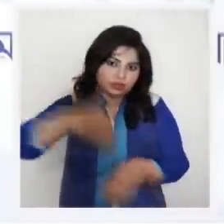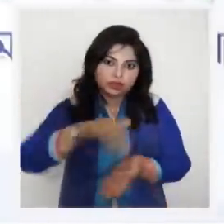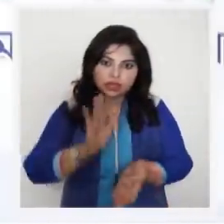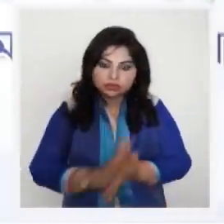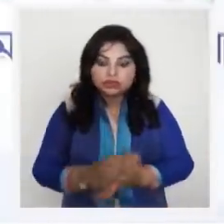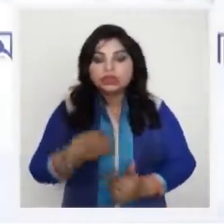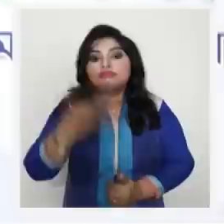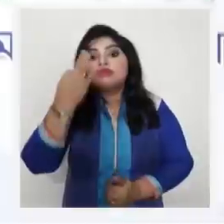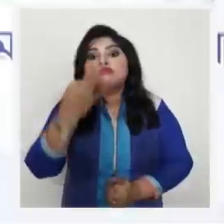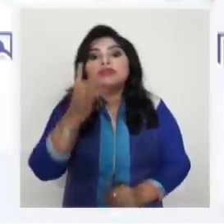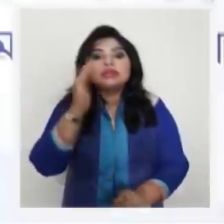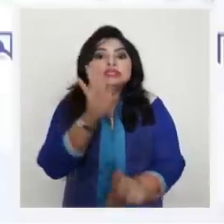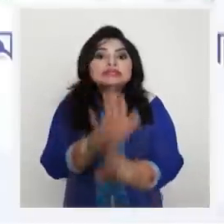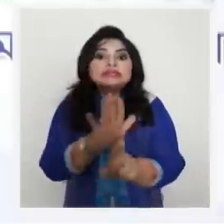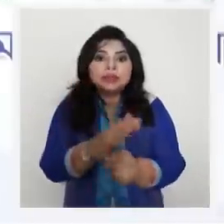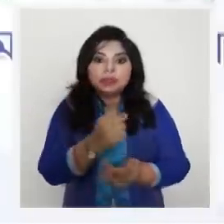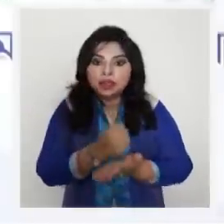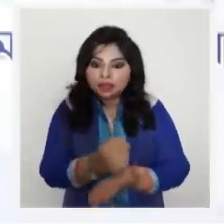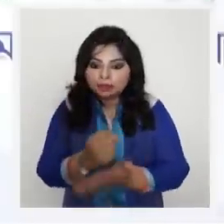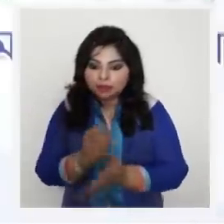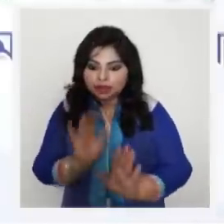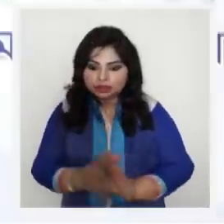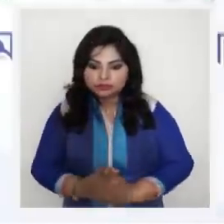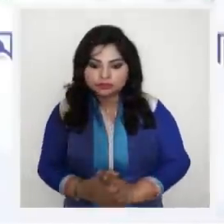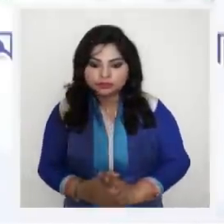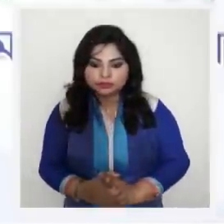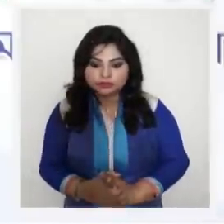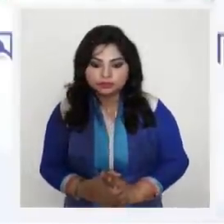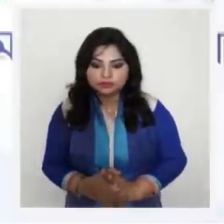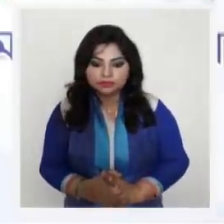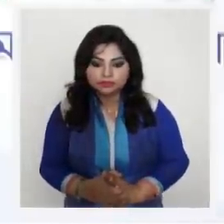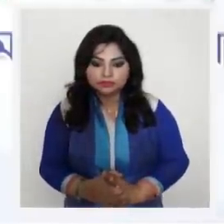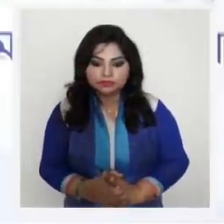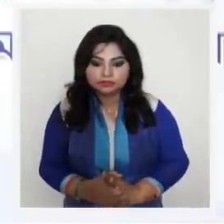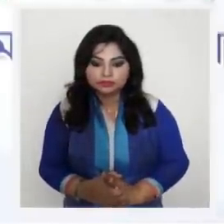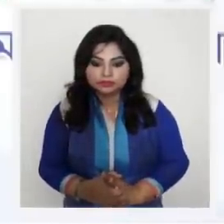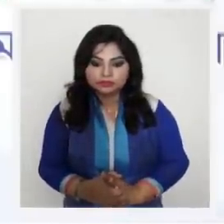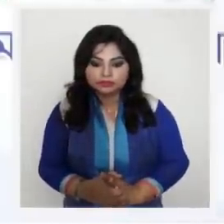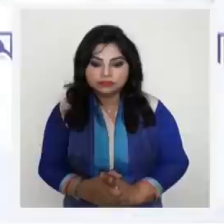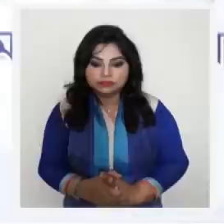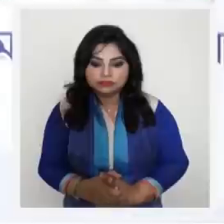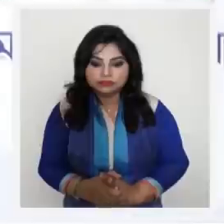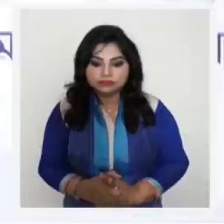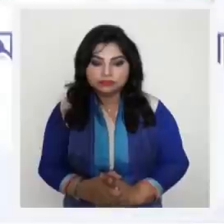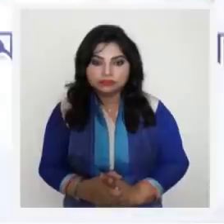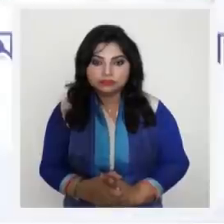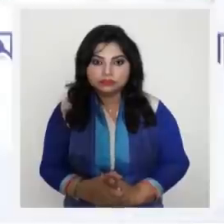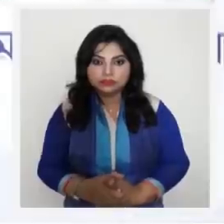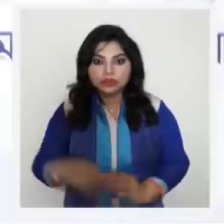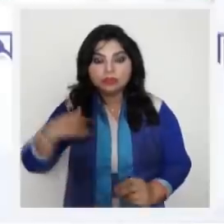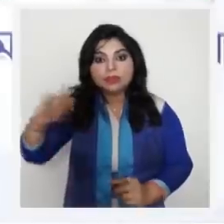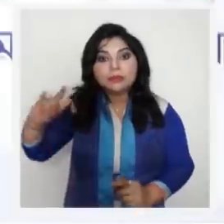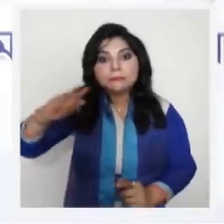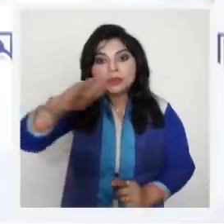16,378 জন। 24 ঘন্টায় নতুন সংযুক্তিত হয়েছেন 8 জন চিকিৎসক। স্বেচ্ছাভিত্তিতে সেবা দিয়ে যাচ্ছেন